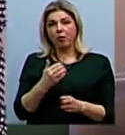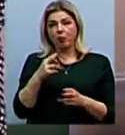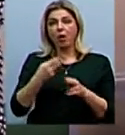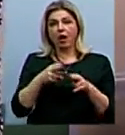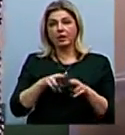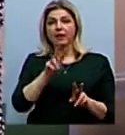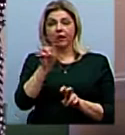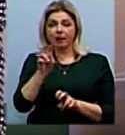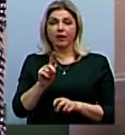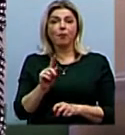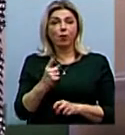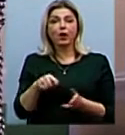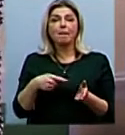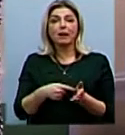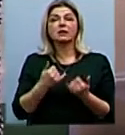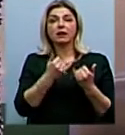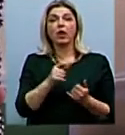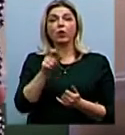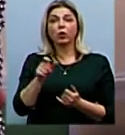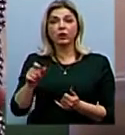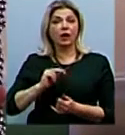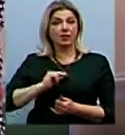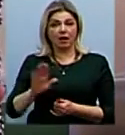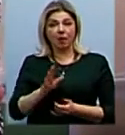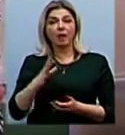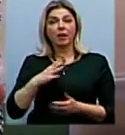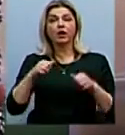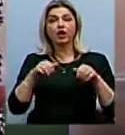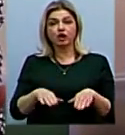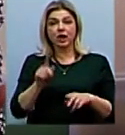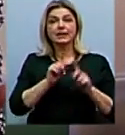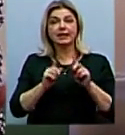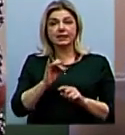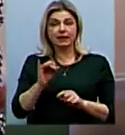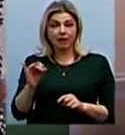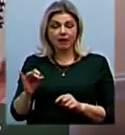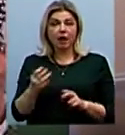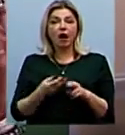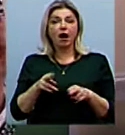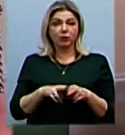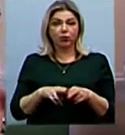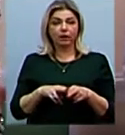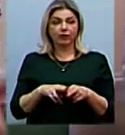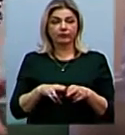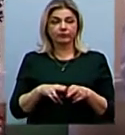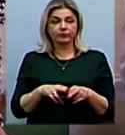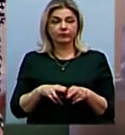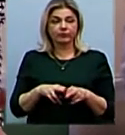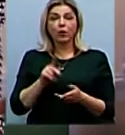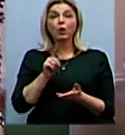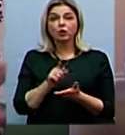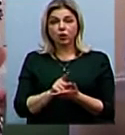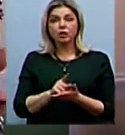по этой теме, потому что «Место для людей» не работает. Были решения сессии, которые ну, должны